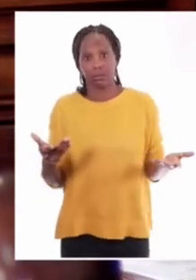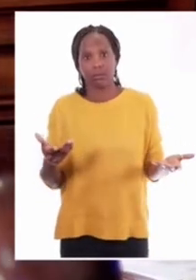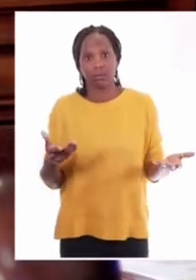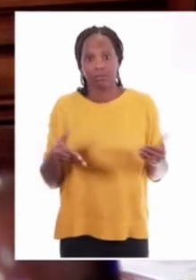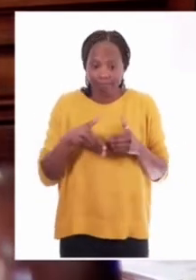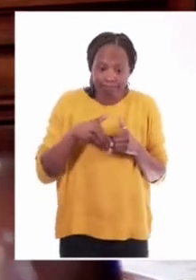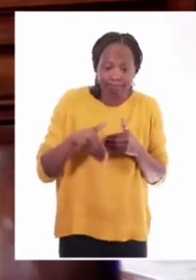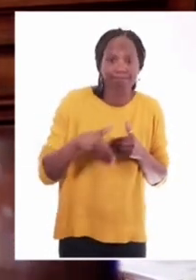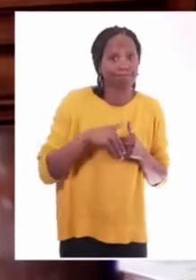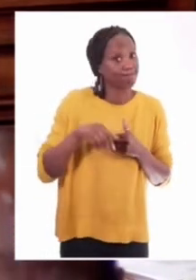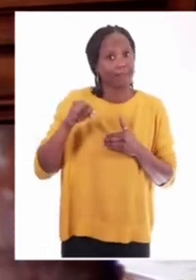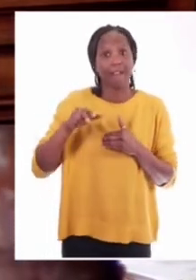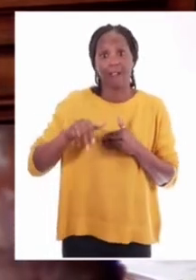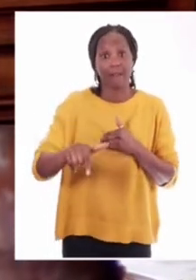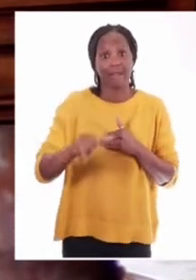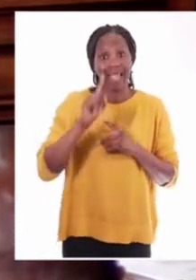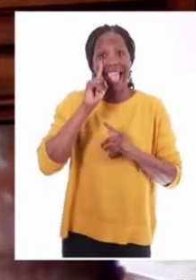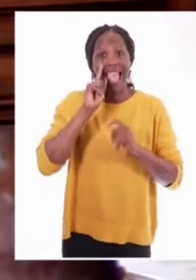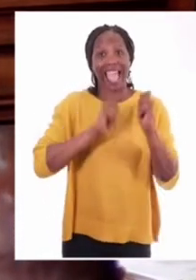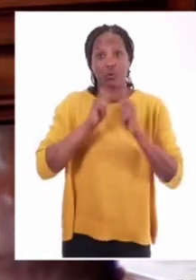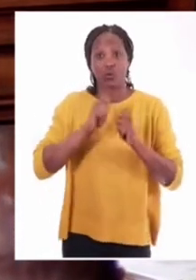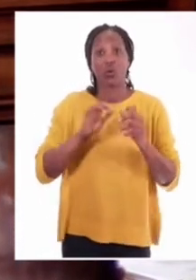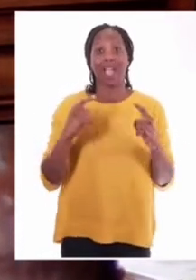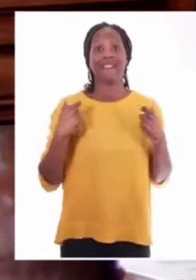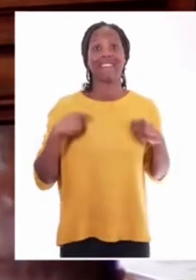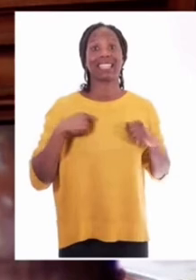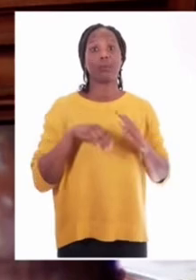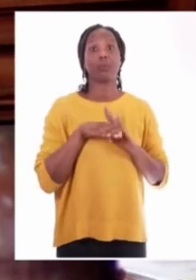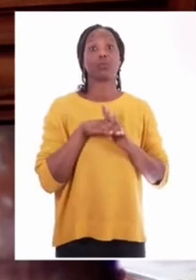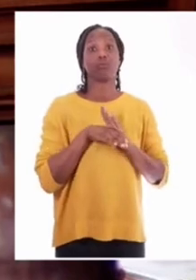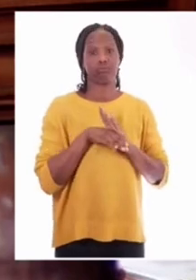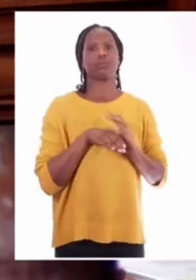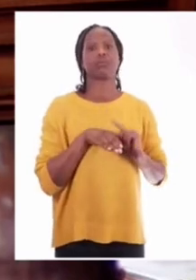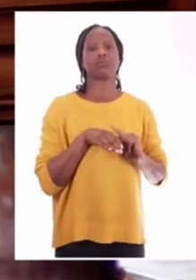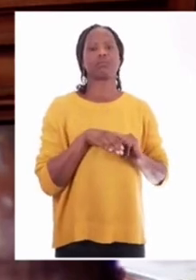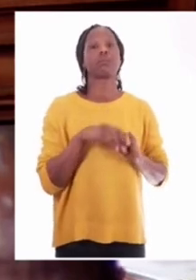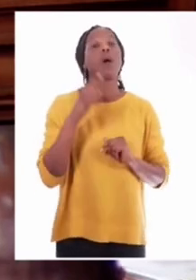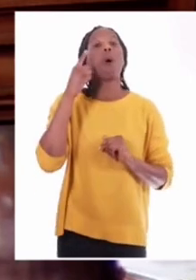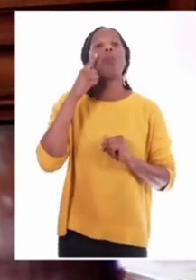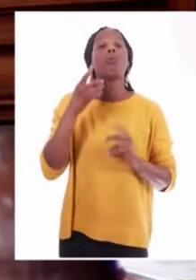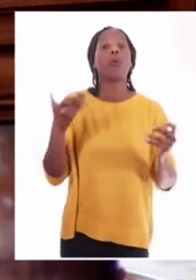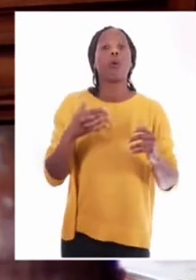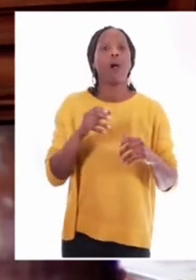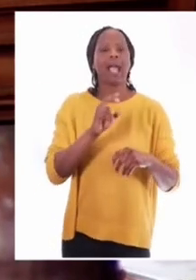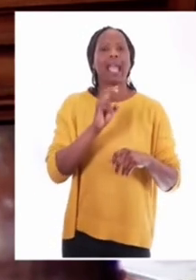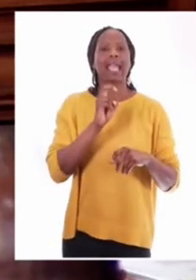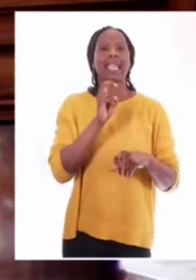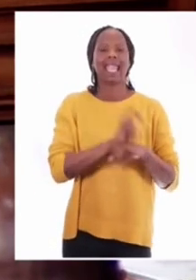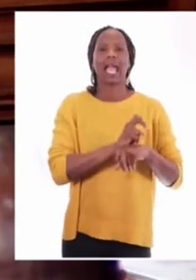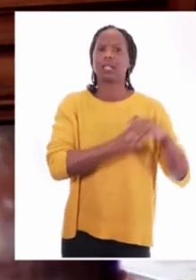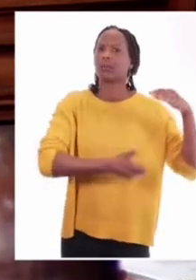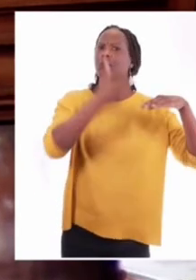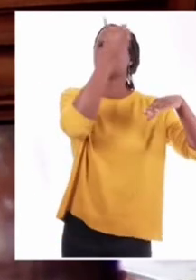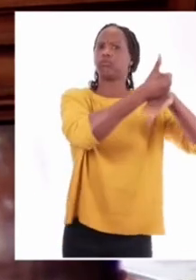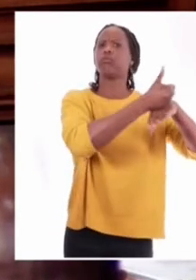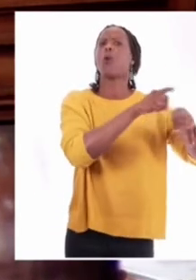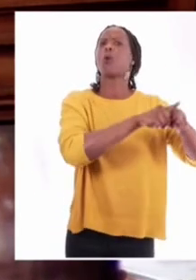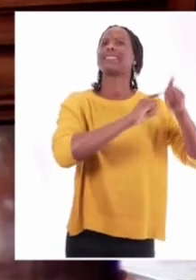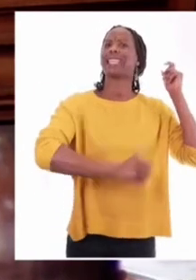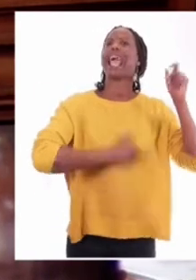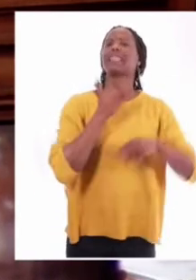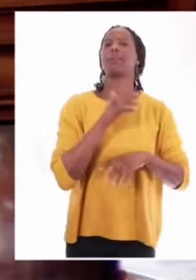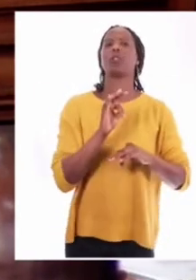effectivement très attention à nos dépenses pour pouvoir conserver notre souveraineté et notre indépendance en matière